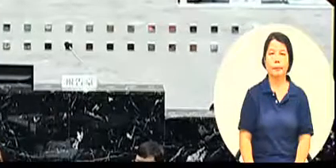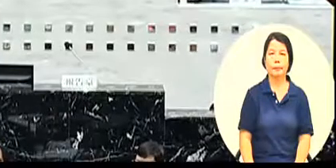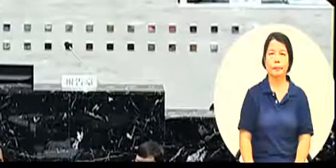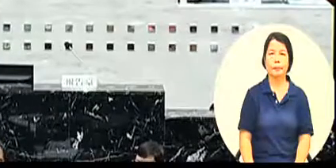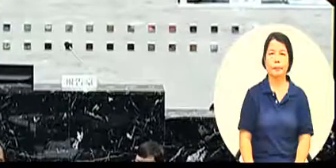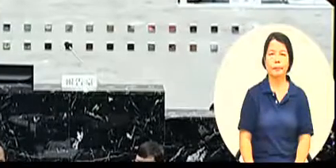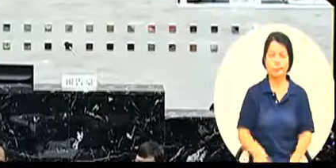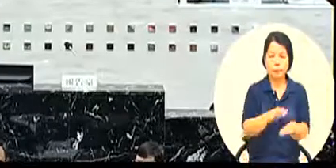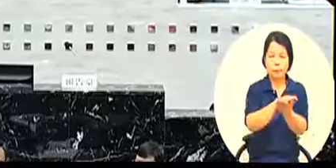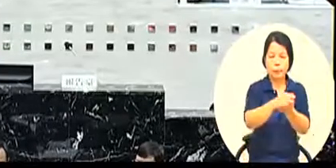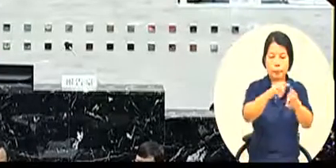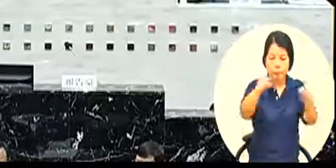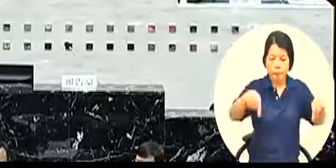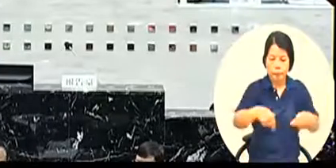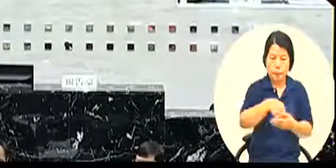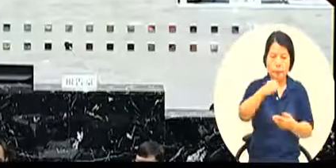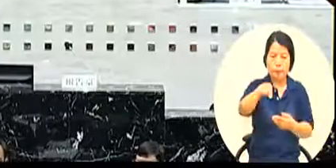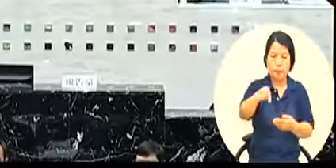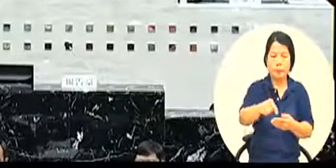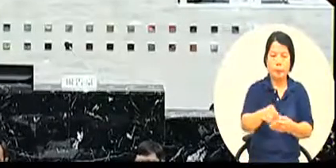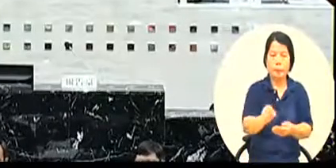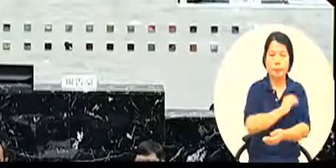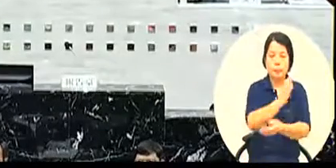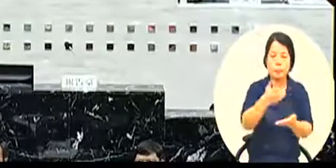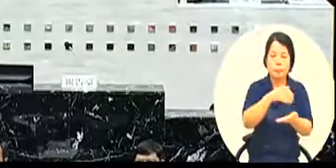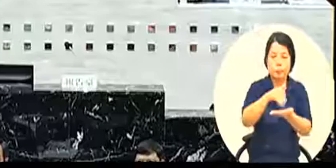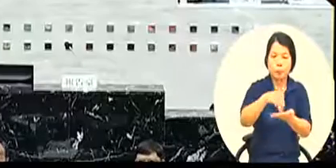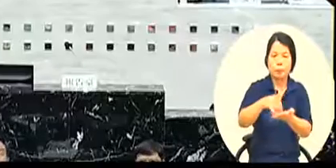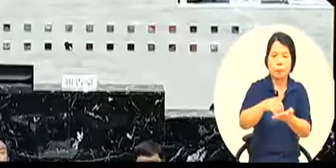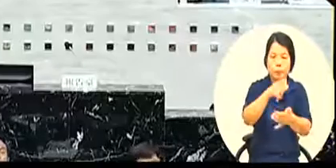这是决算案。